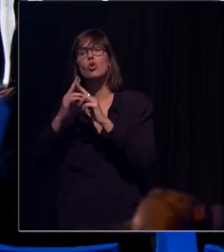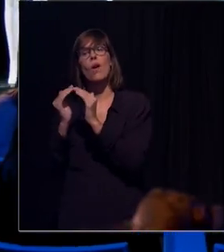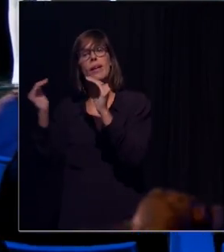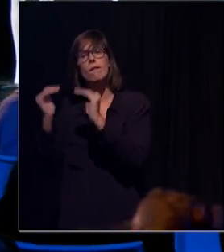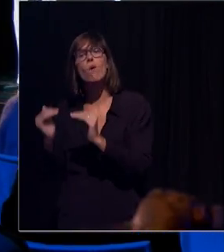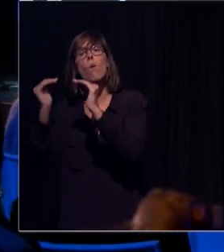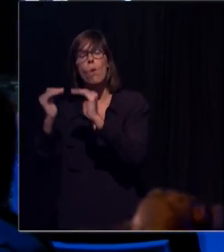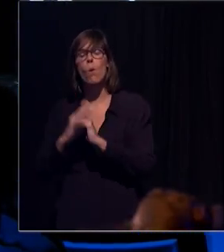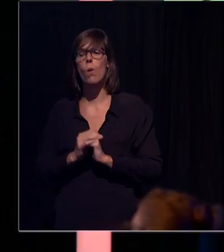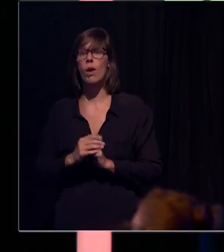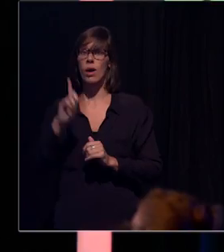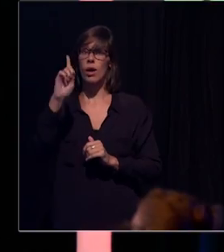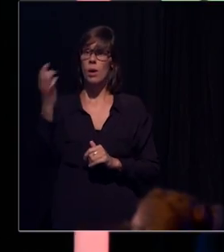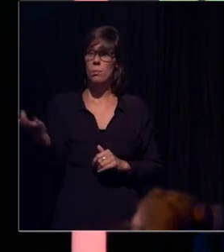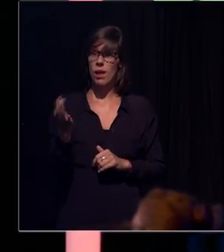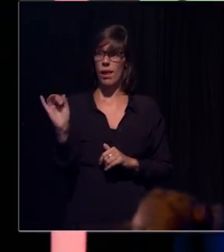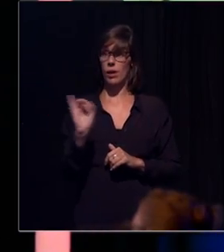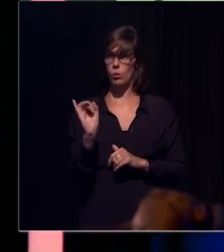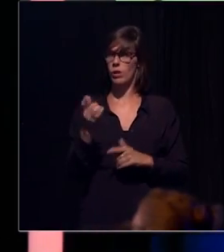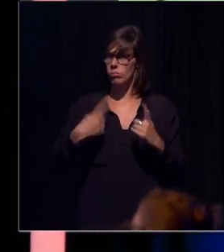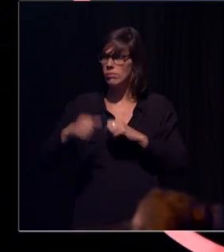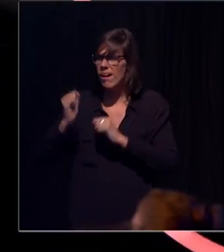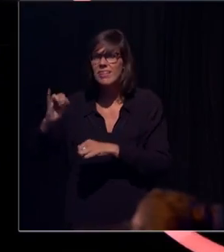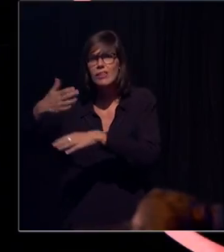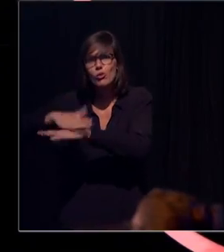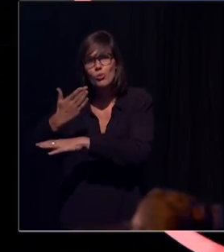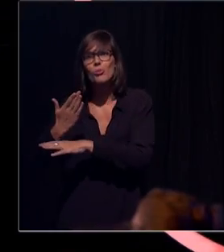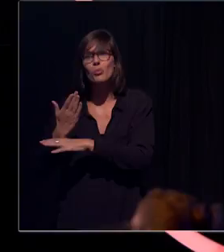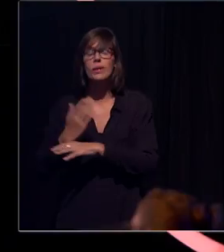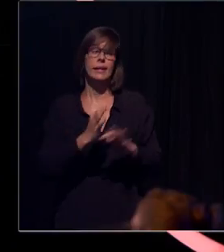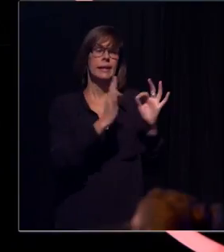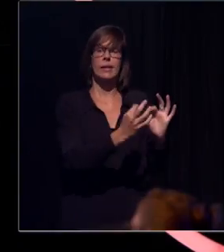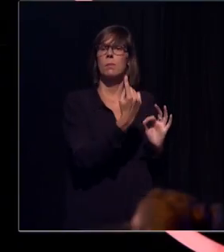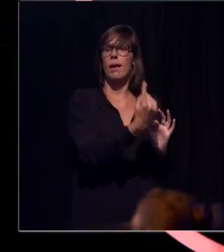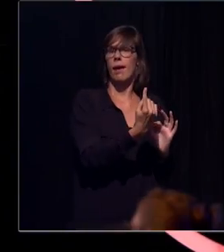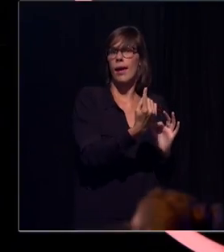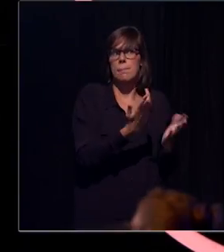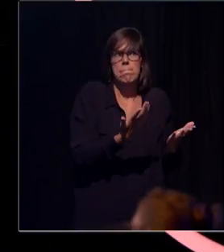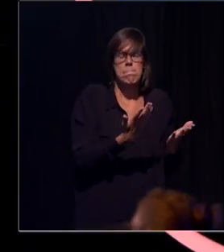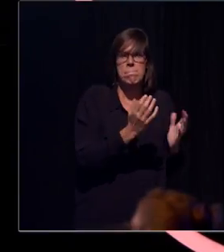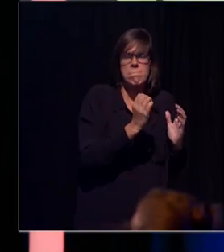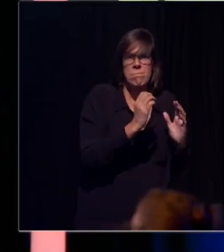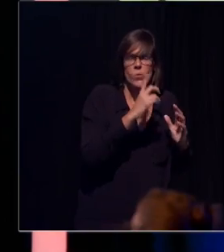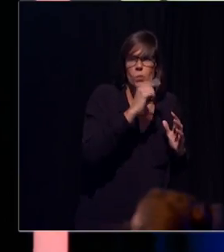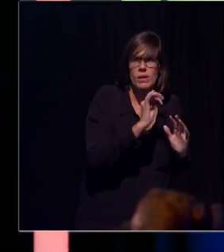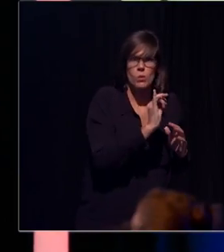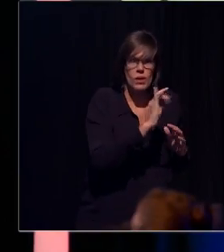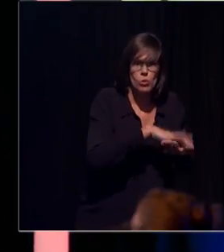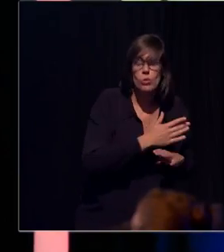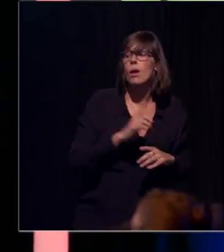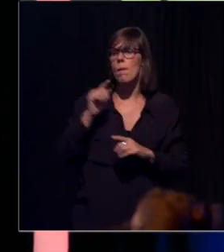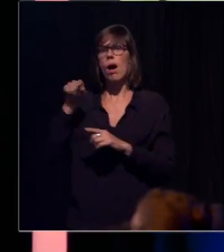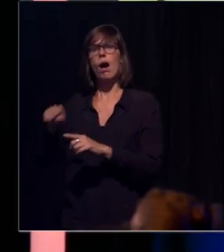wat is belangrijk? We kunnen daar wel iets aan doen. Ik heb u gezegd, type 1 diabetes weten we niet goed, maar type 2 diabetes weten we wel.